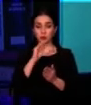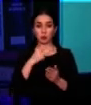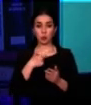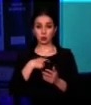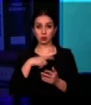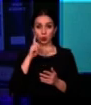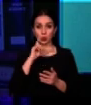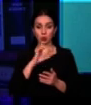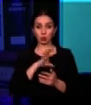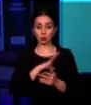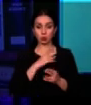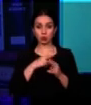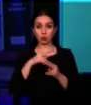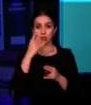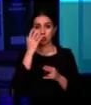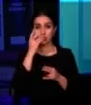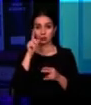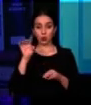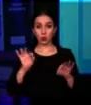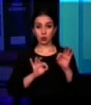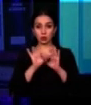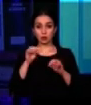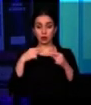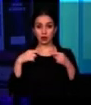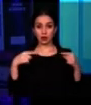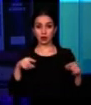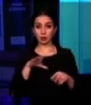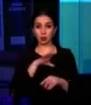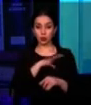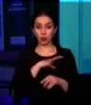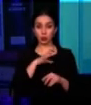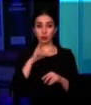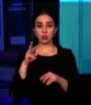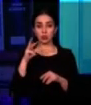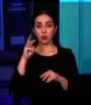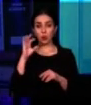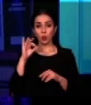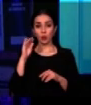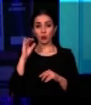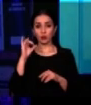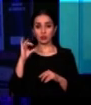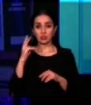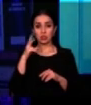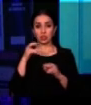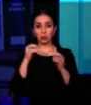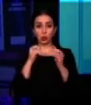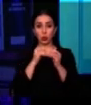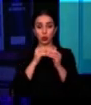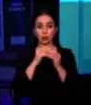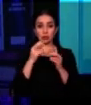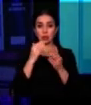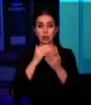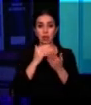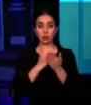bo'lishi uchun. Endi bu rasmlarni o'lchamlari har xil bo'lgani uchun Microsoft Office 2010 dasturida ochib